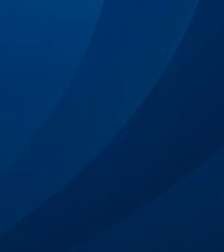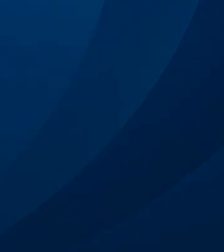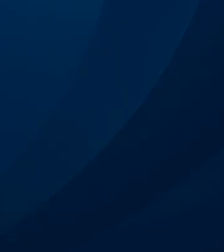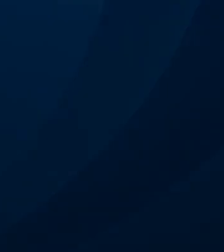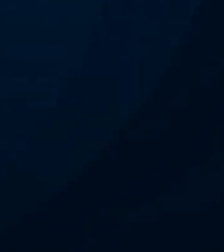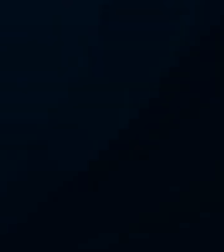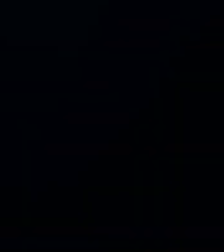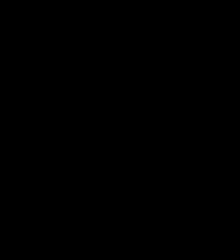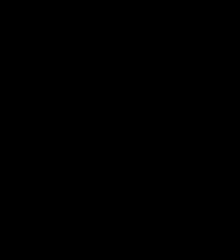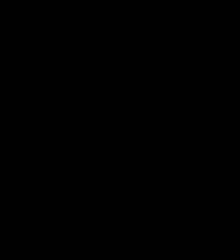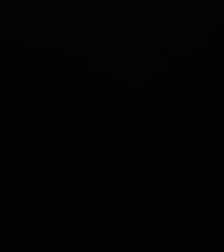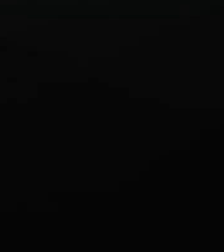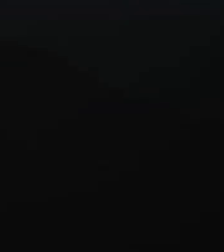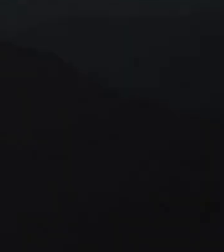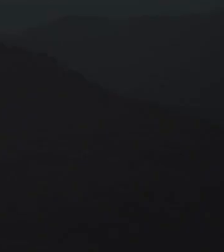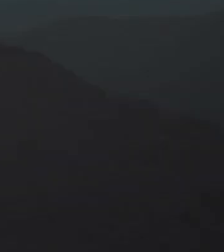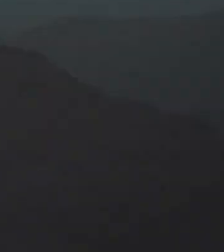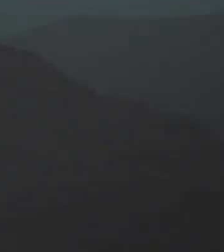두었습니다.